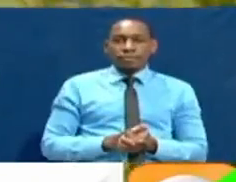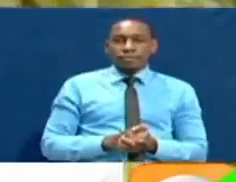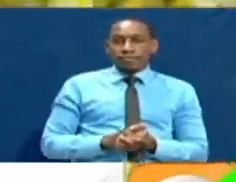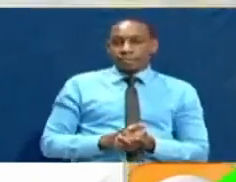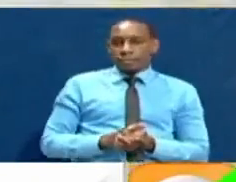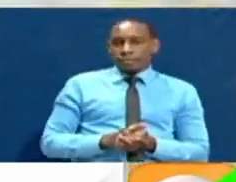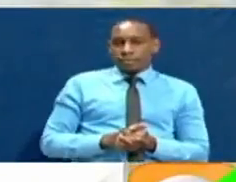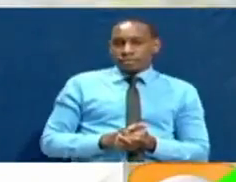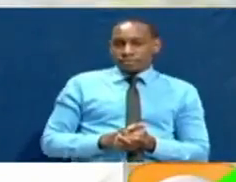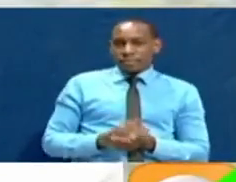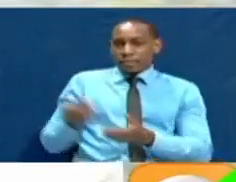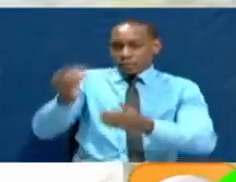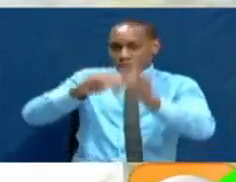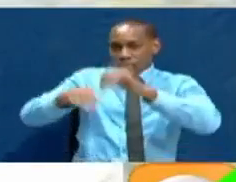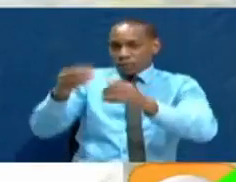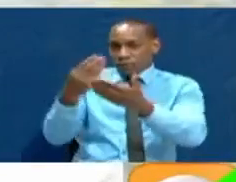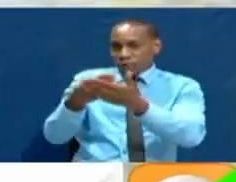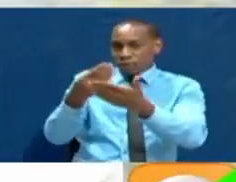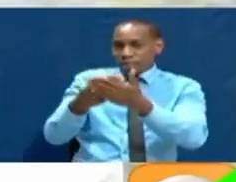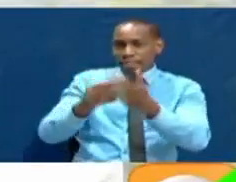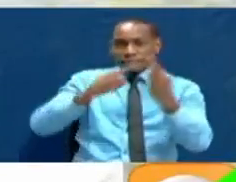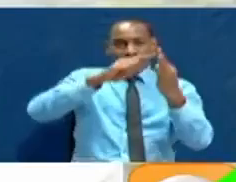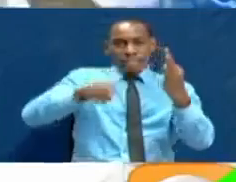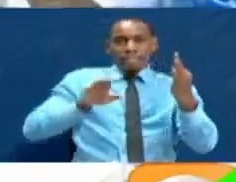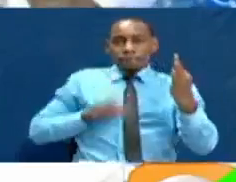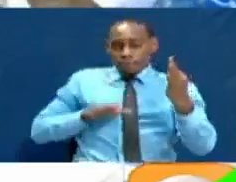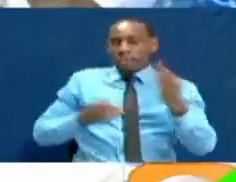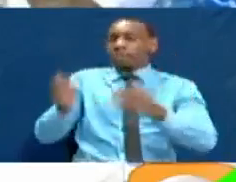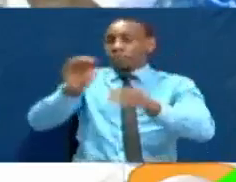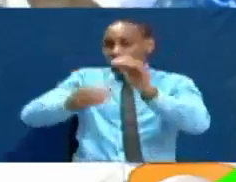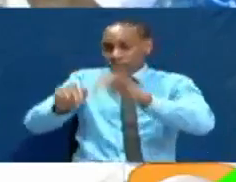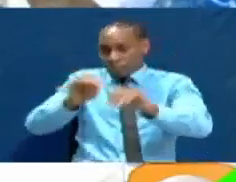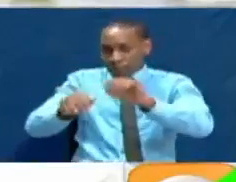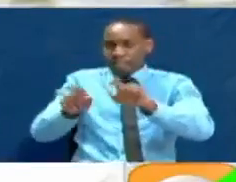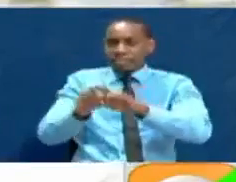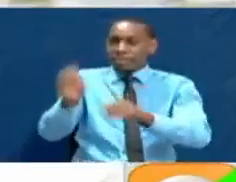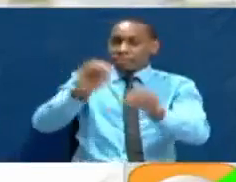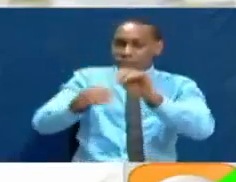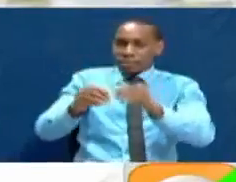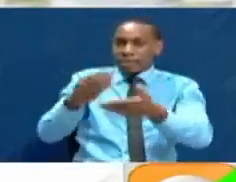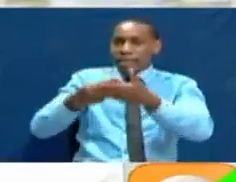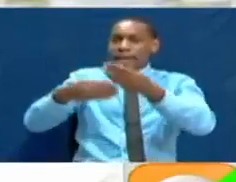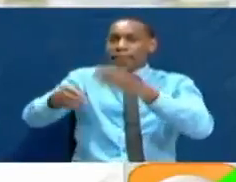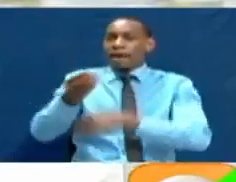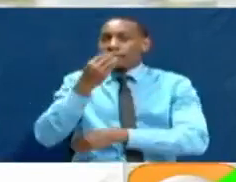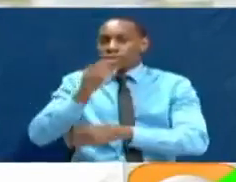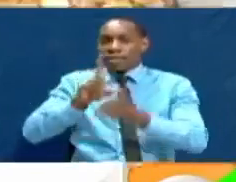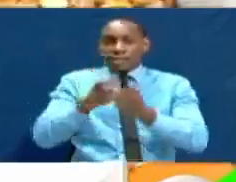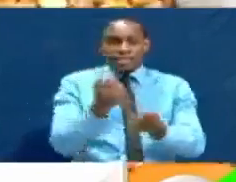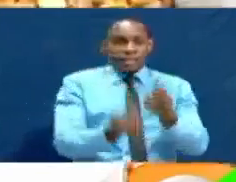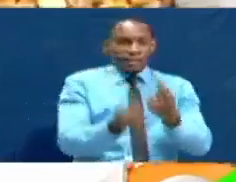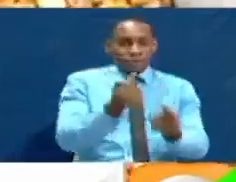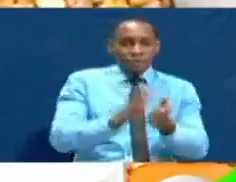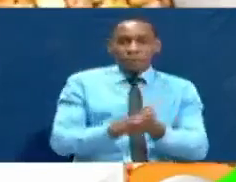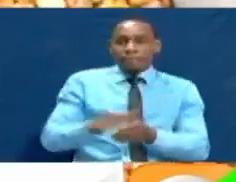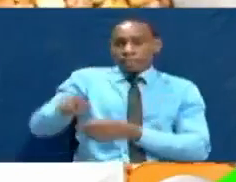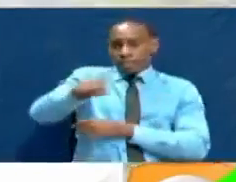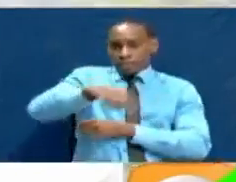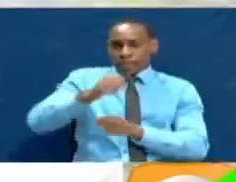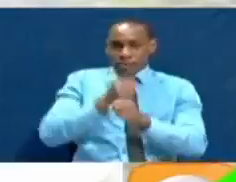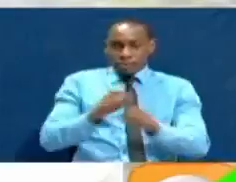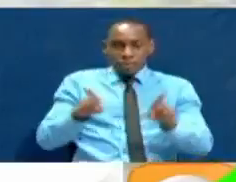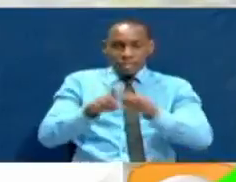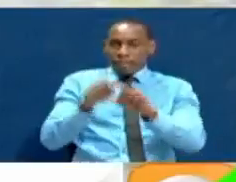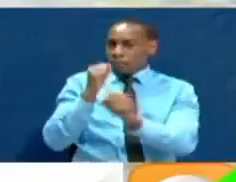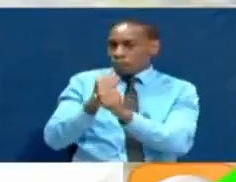Tunatoa pesa kwa mfuko yetu, Rebecca, Priscilla na mimi. Na tunachanga na tunanunua chakula, alafu tunapika. Tumekuwa tukifanya